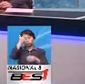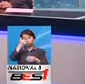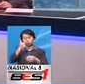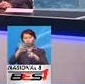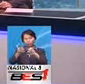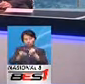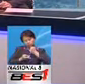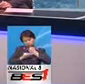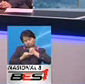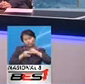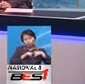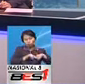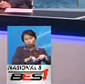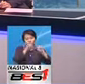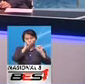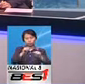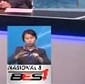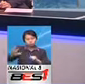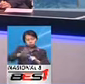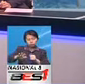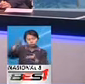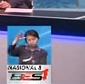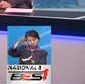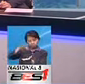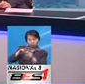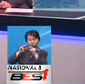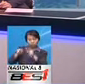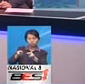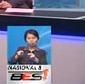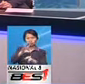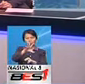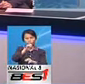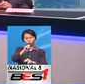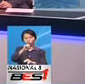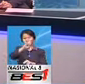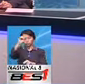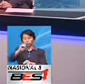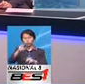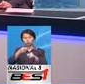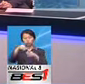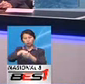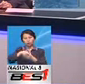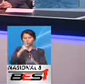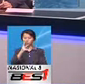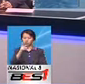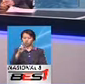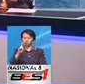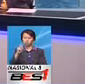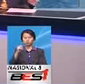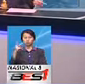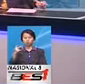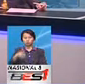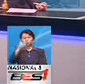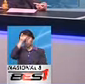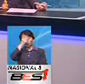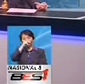penjimatan yang diteruskan bagi mengekalkan defisit dihadkan pada 55% kepada keluaran dalam negara kasar kdnk